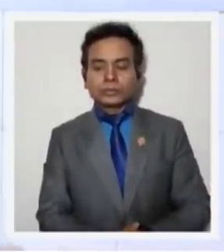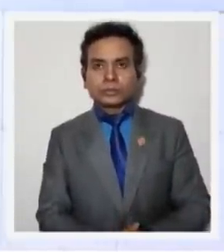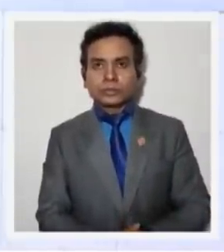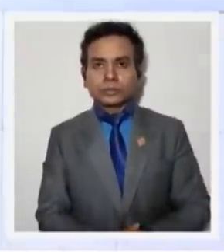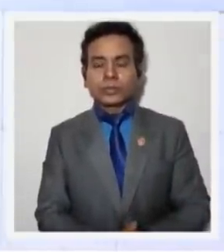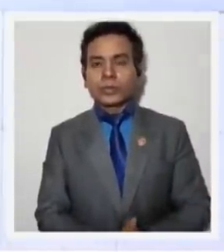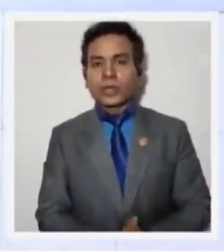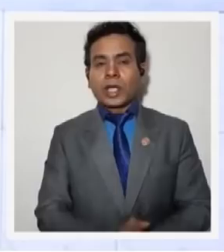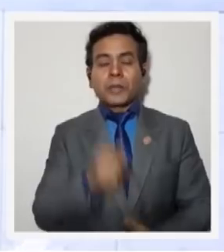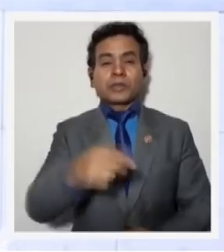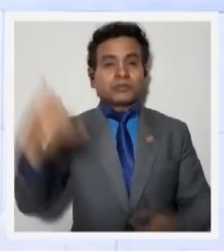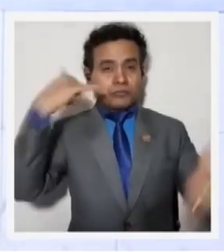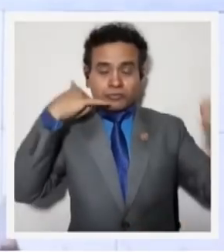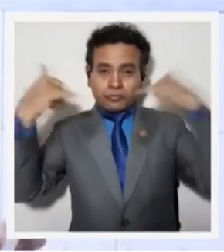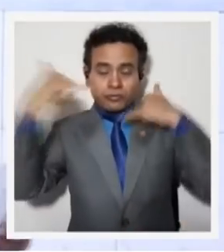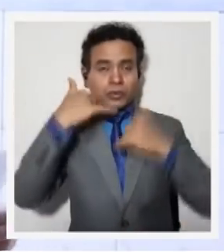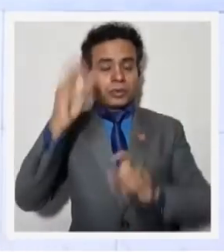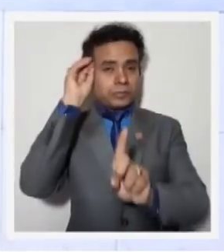409,401টি